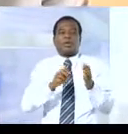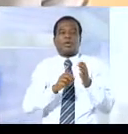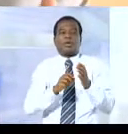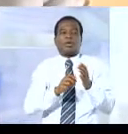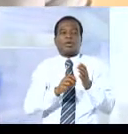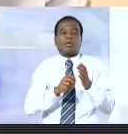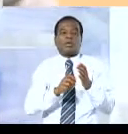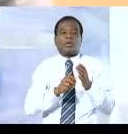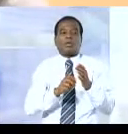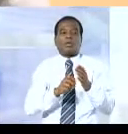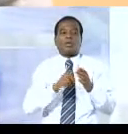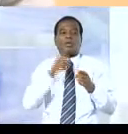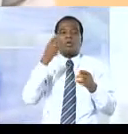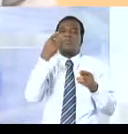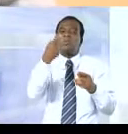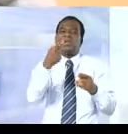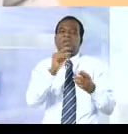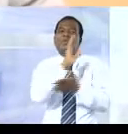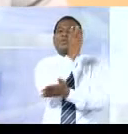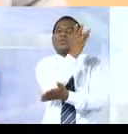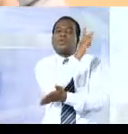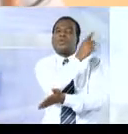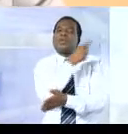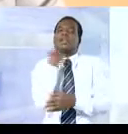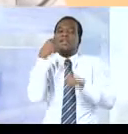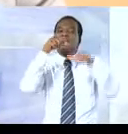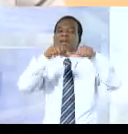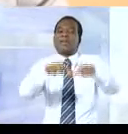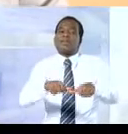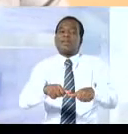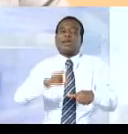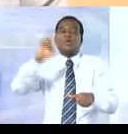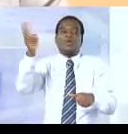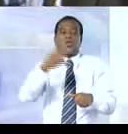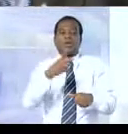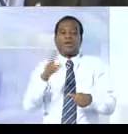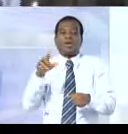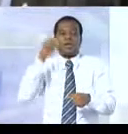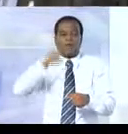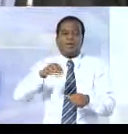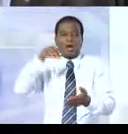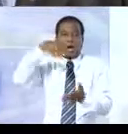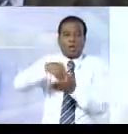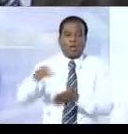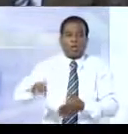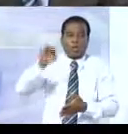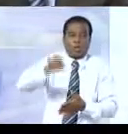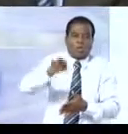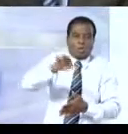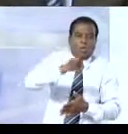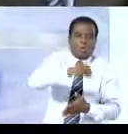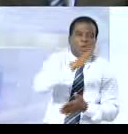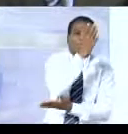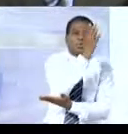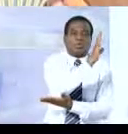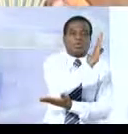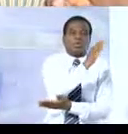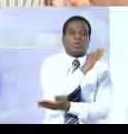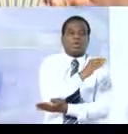peu de forêts qui restent. Le deuxième volet, il faut reboiser. Le ministre a également prêté attention